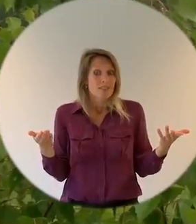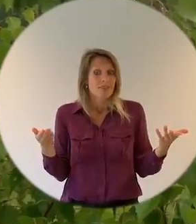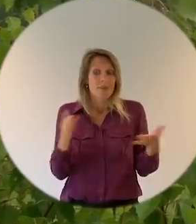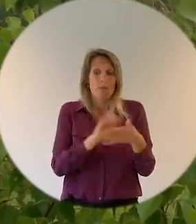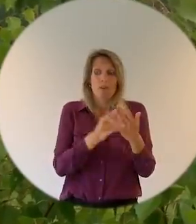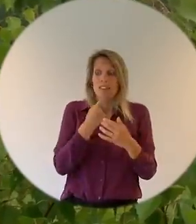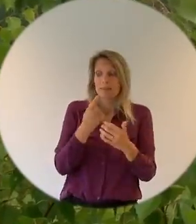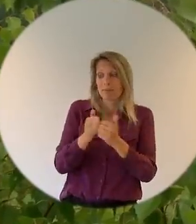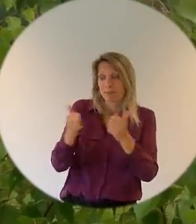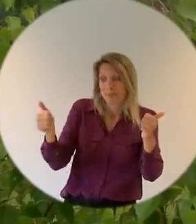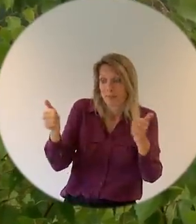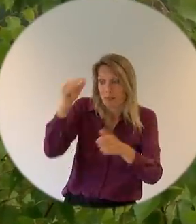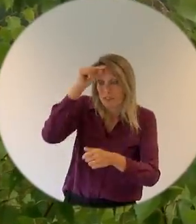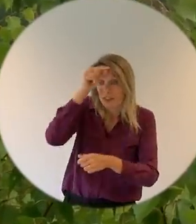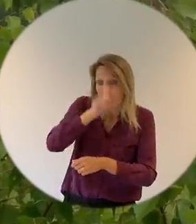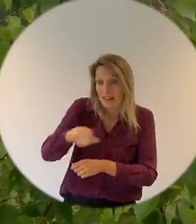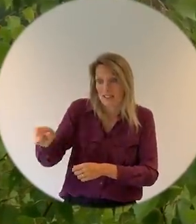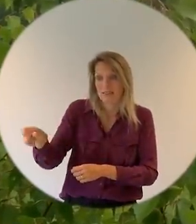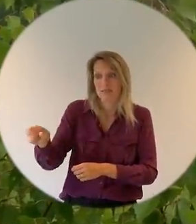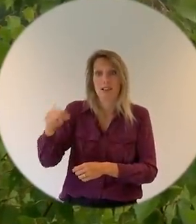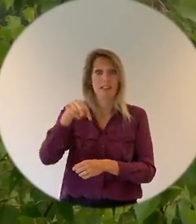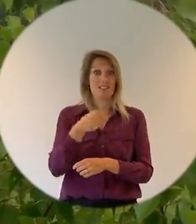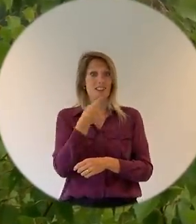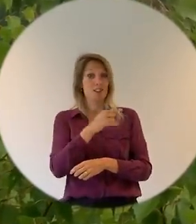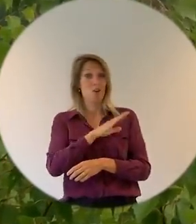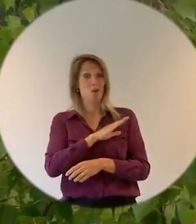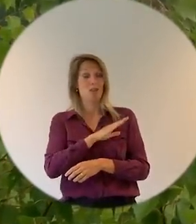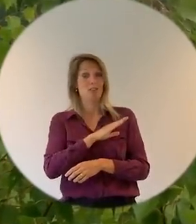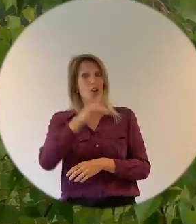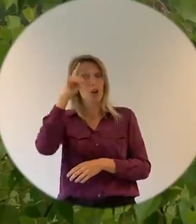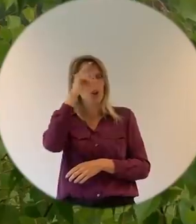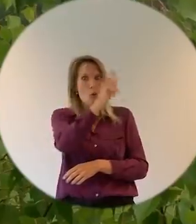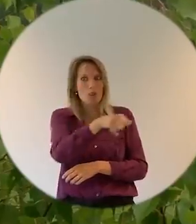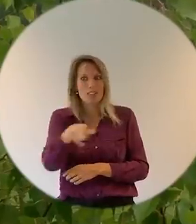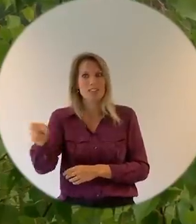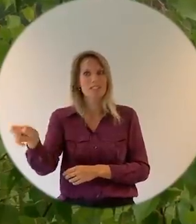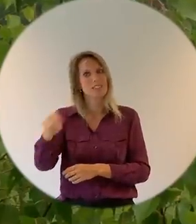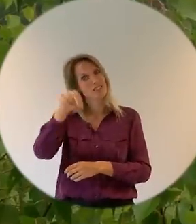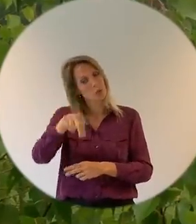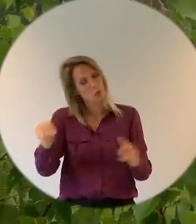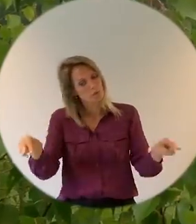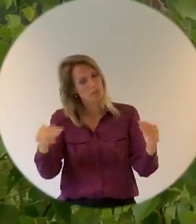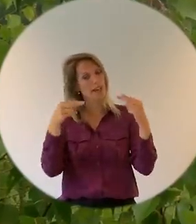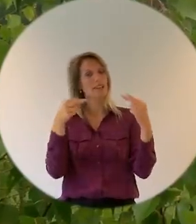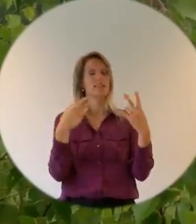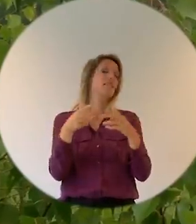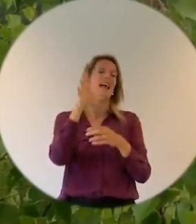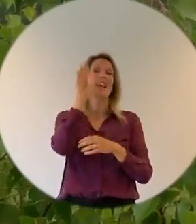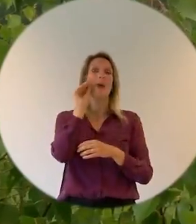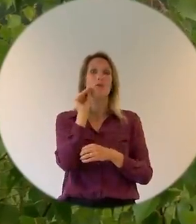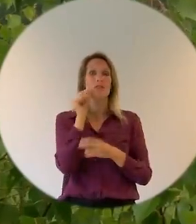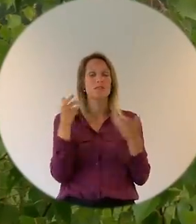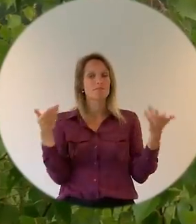zegt Paulus. En ik zeg het vandaag, gelovigen die nu meekijken en meeluisteren.